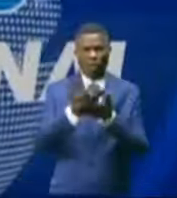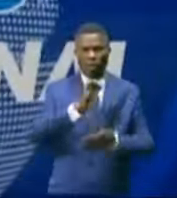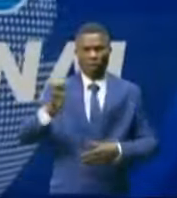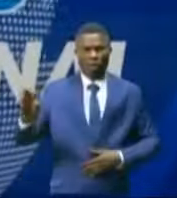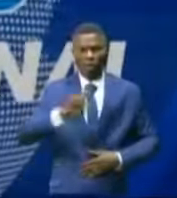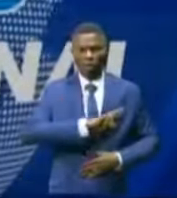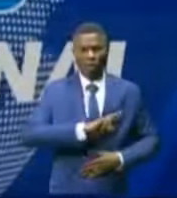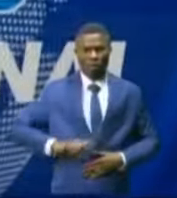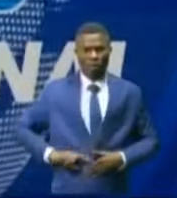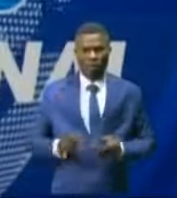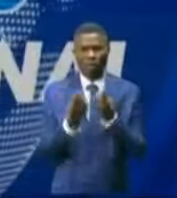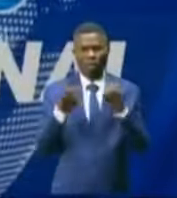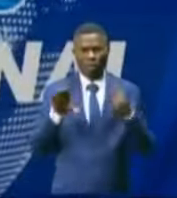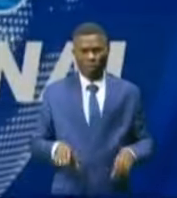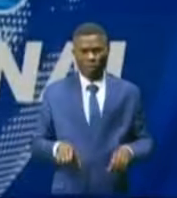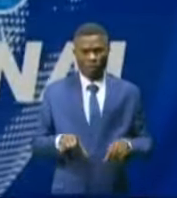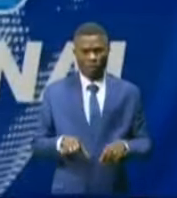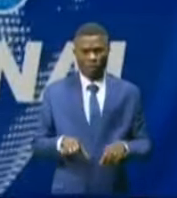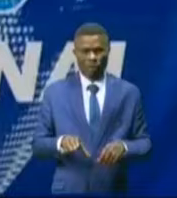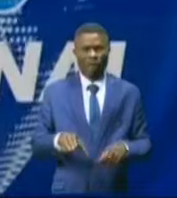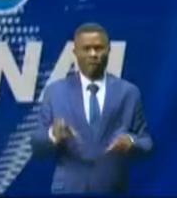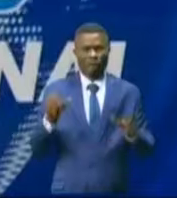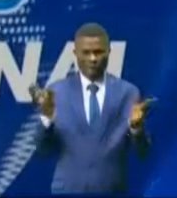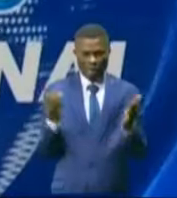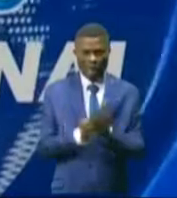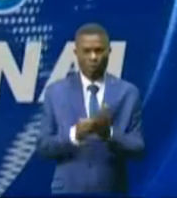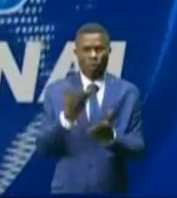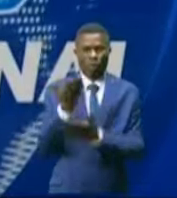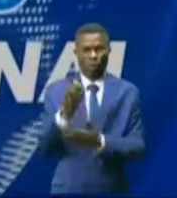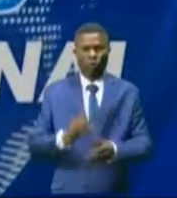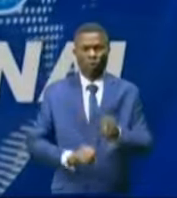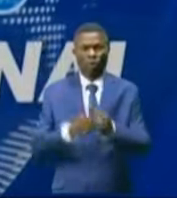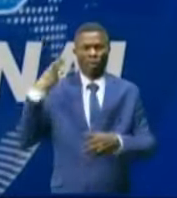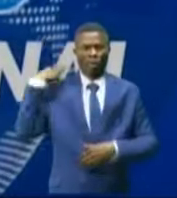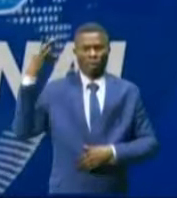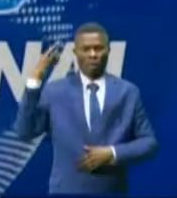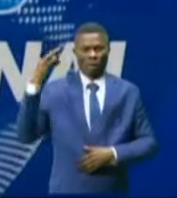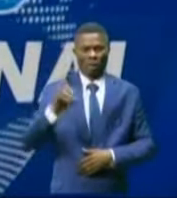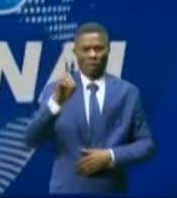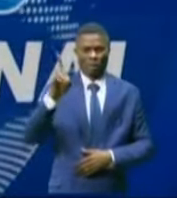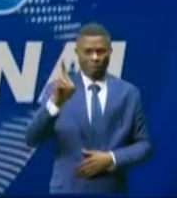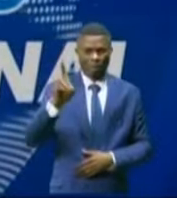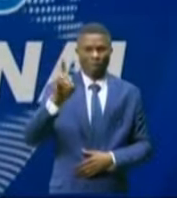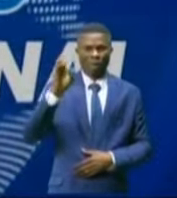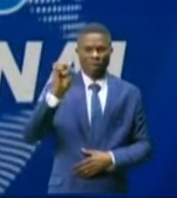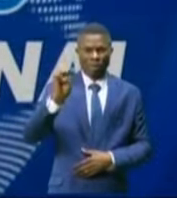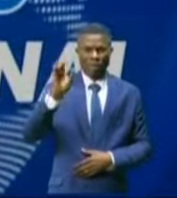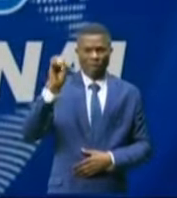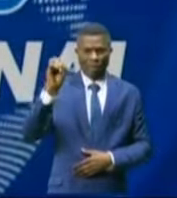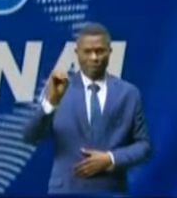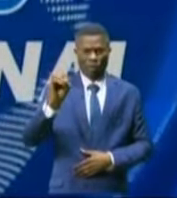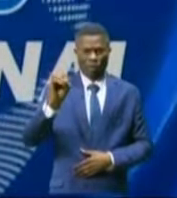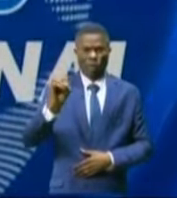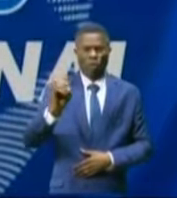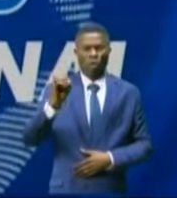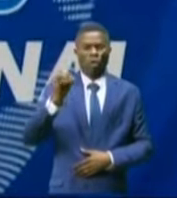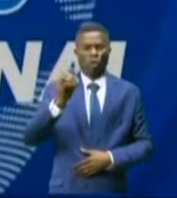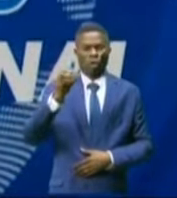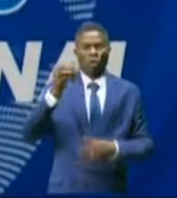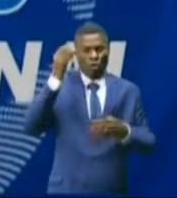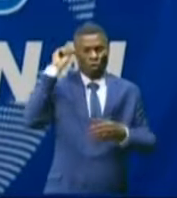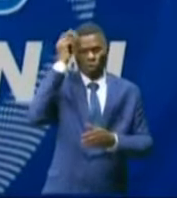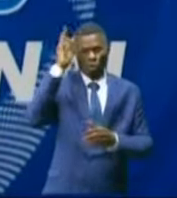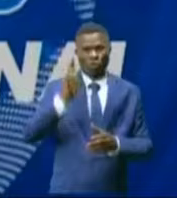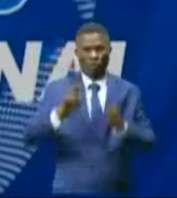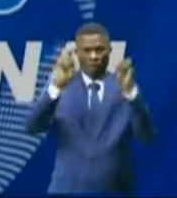partie est de la RDC. À la même occasion, ils soutiennent la candidature de Deo Kasongo au poste du gouverneur de la ville de Kinshasa.